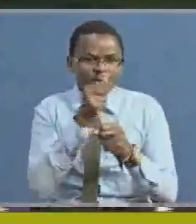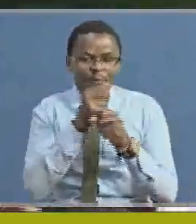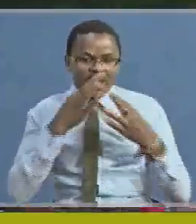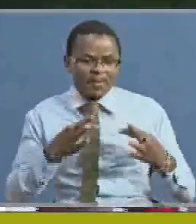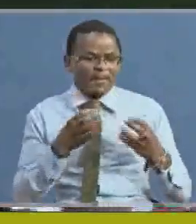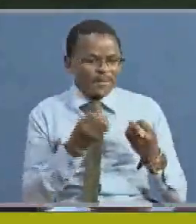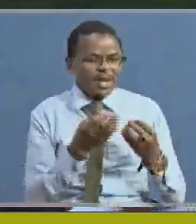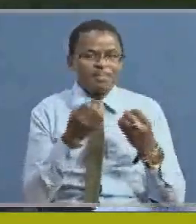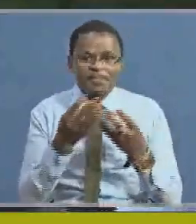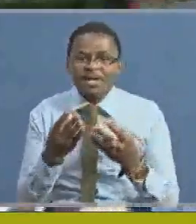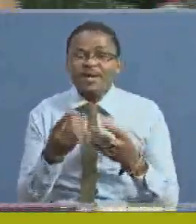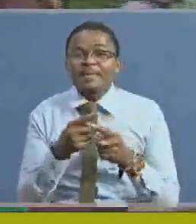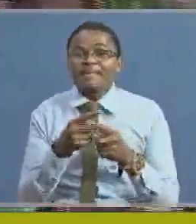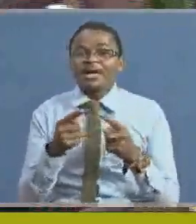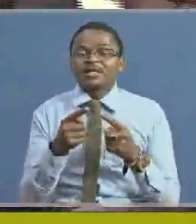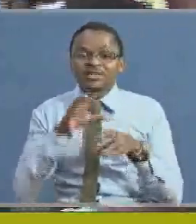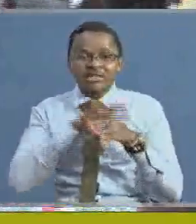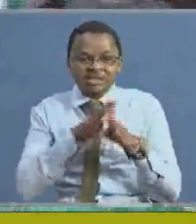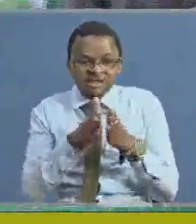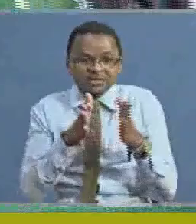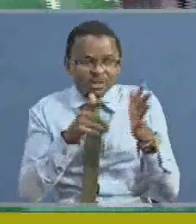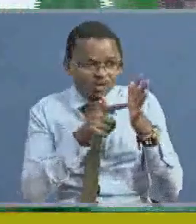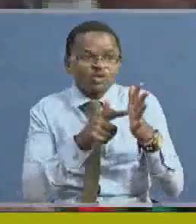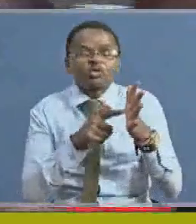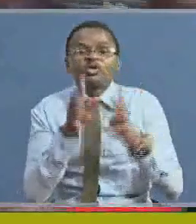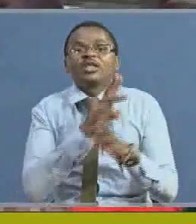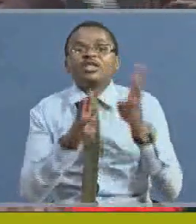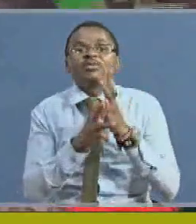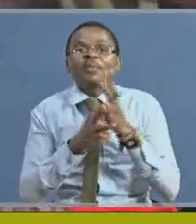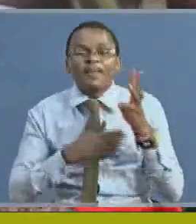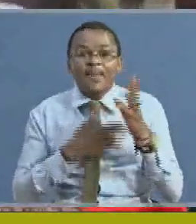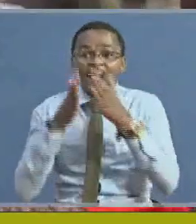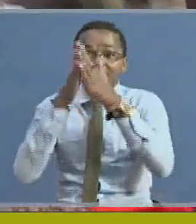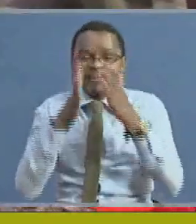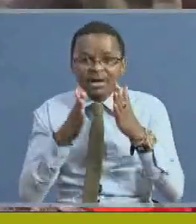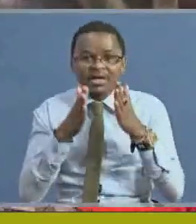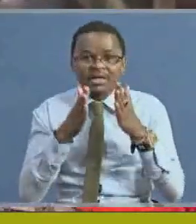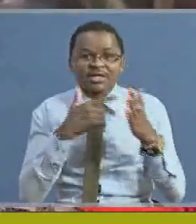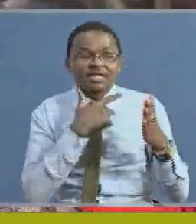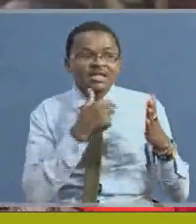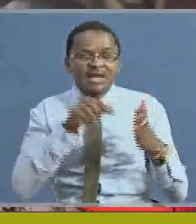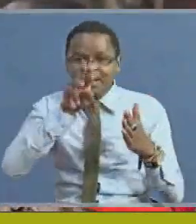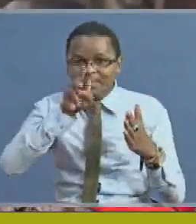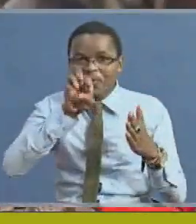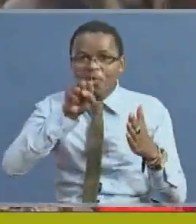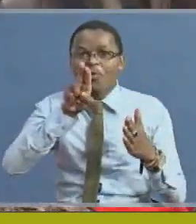mavazi kadha wa kadha, lakini hajapata fursa ya kuonyesha kwa dunia. Kwa nyumba yangu ukikuja ni kama museum,